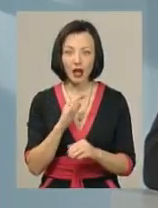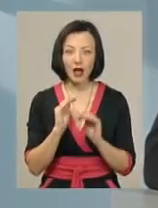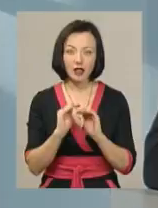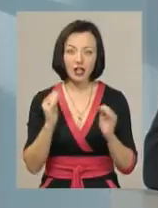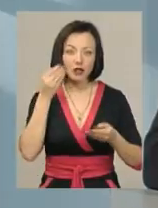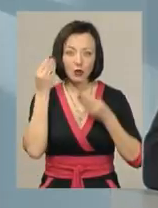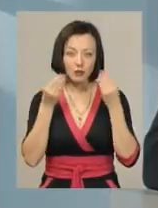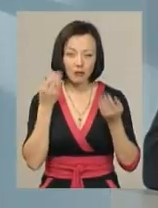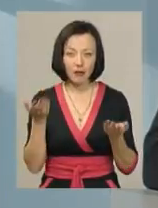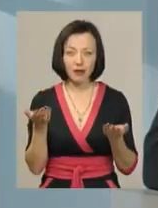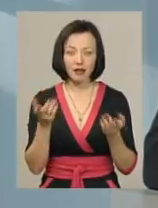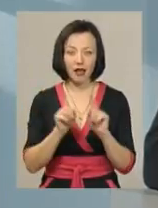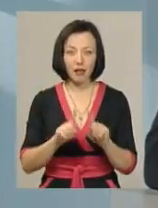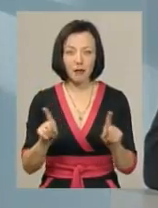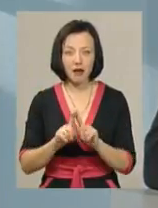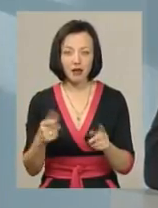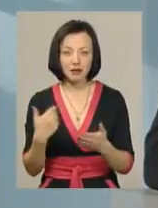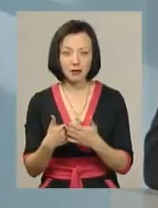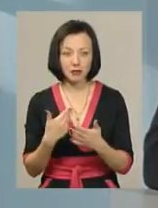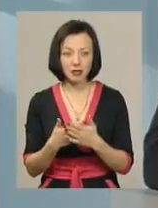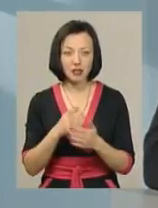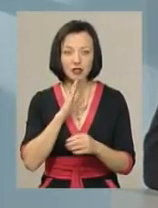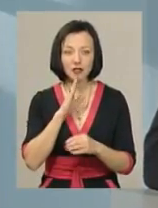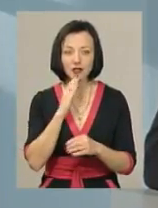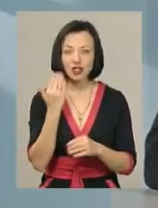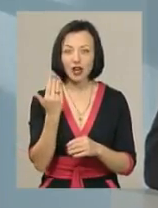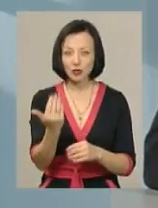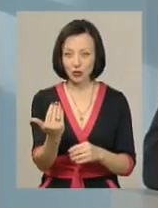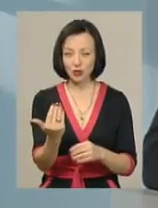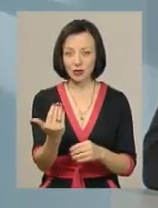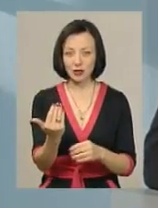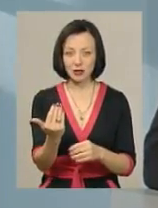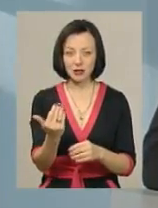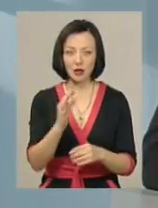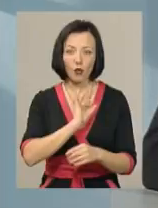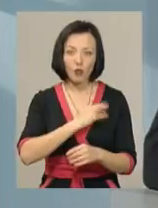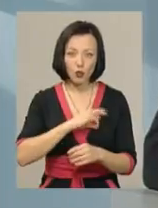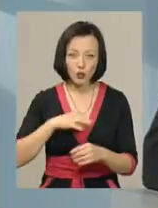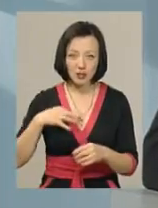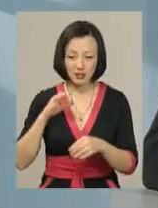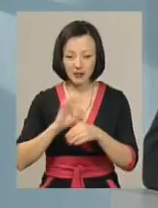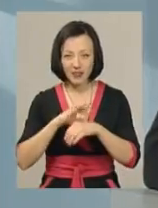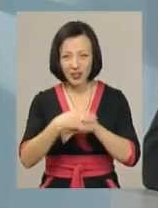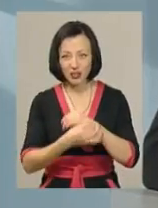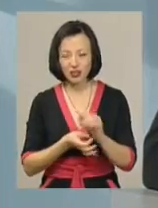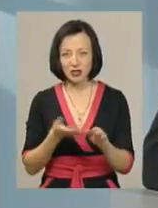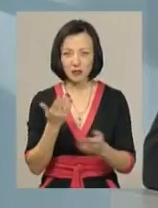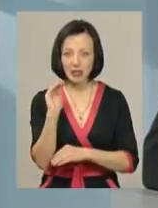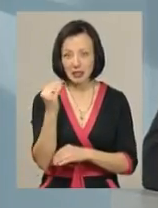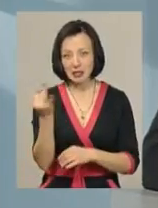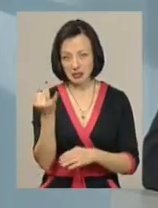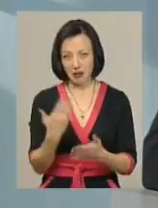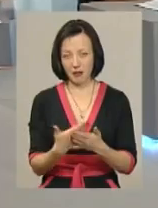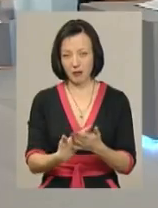наприклад там якісь елементи от дівчачості Да там бусинки фенічки і так далі тобто якщо це дитині